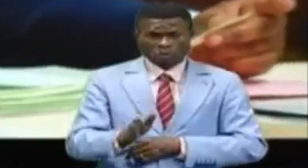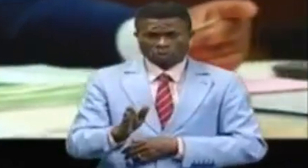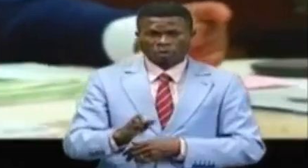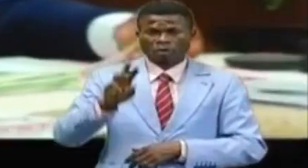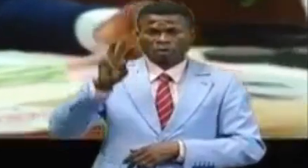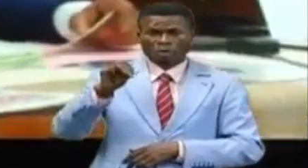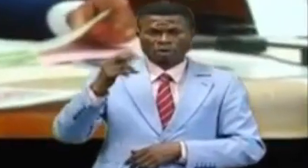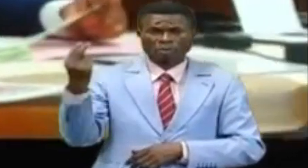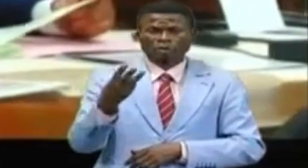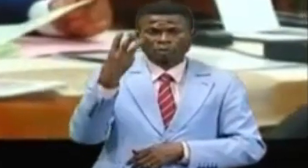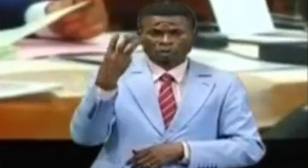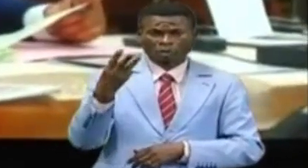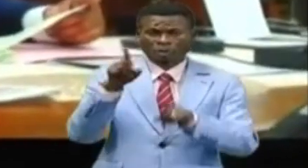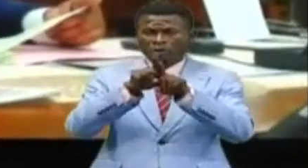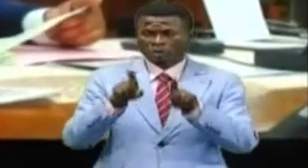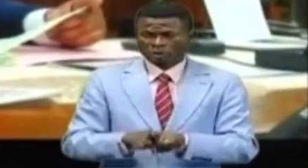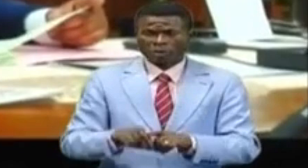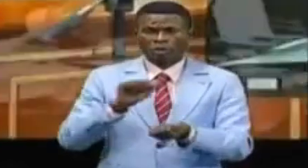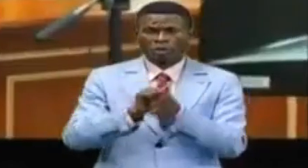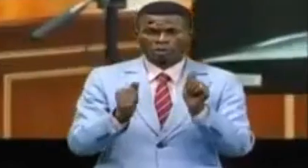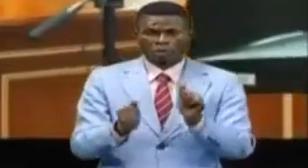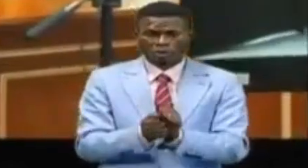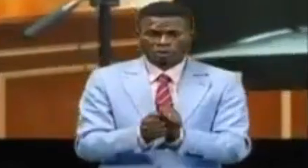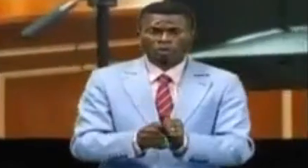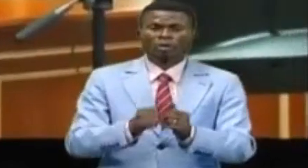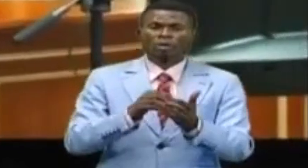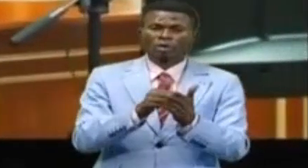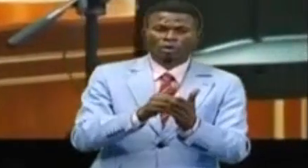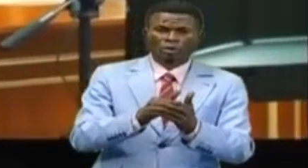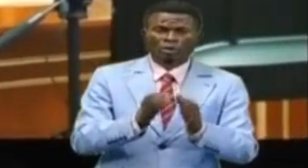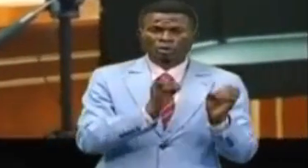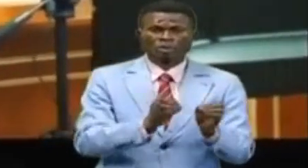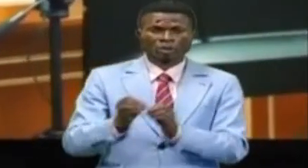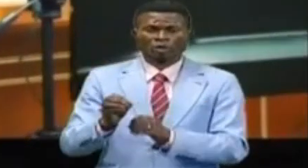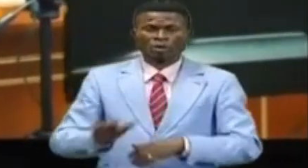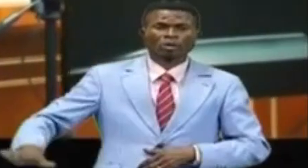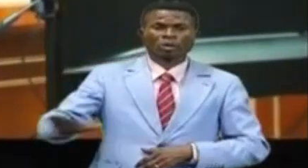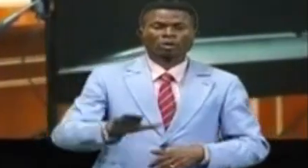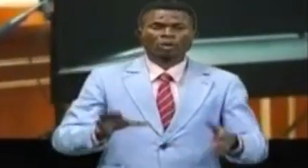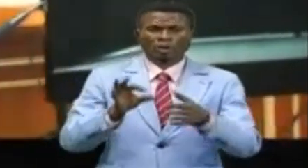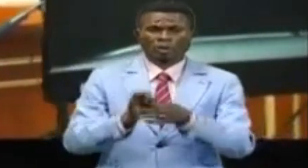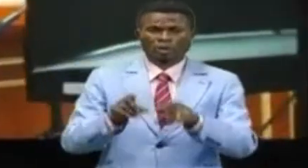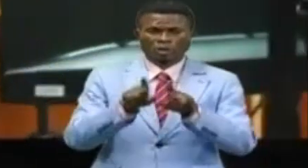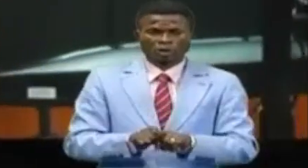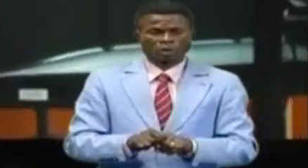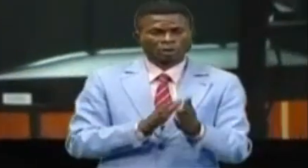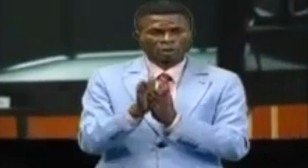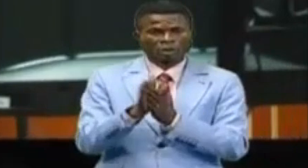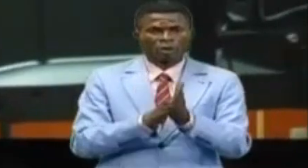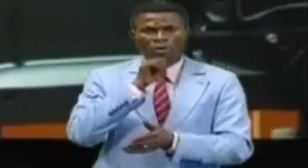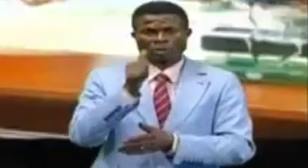par procuration, et ce face à l'impuissance de l'Organisation des Nations Unies et à l'indifférence de